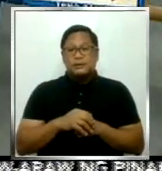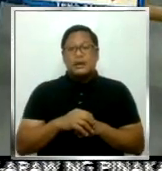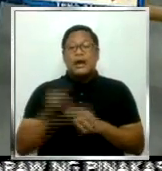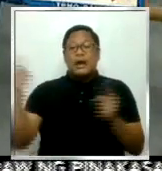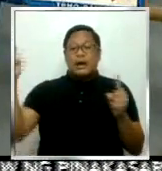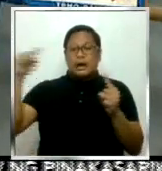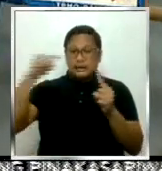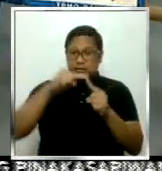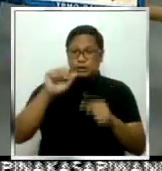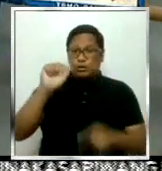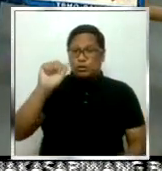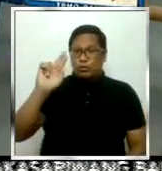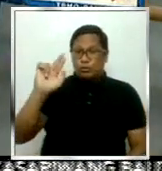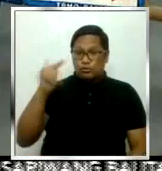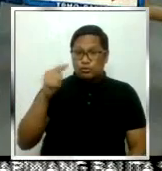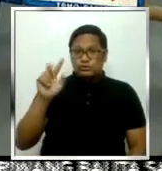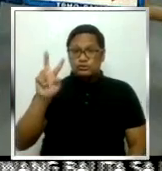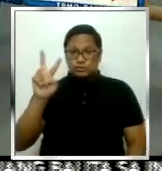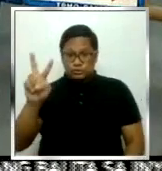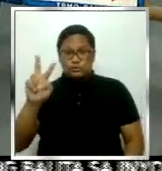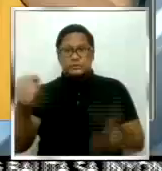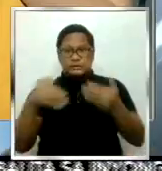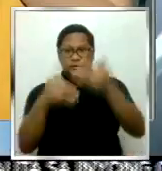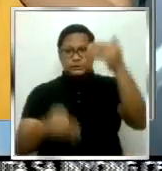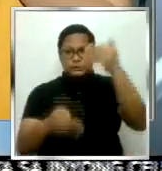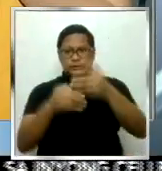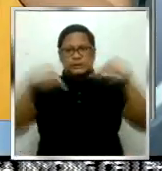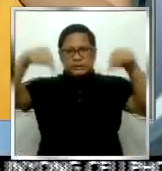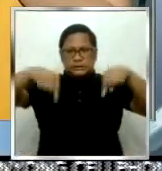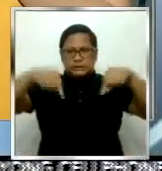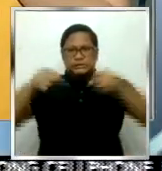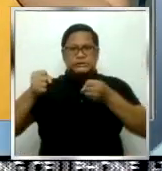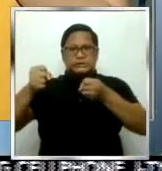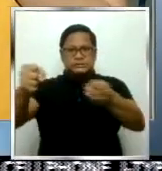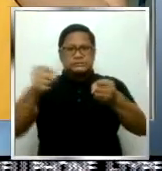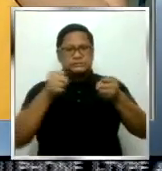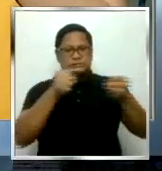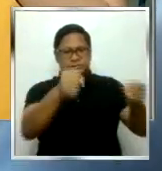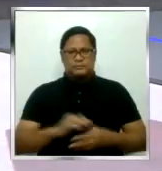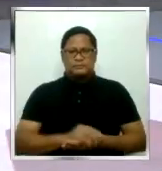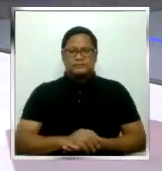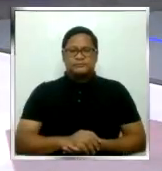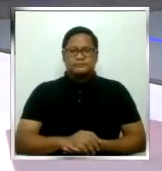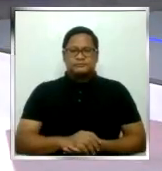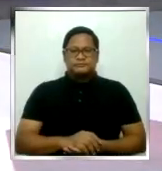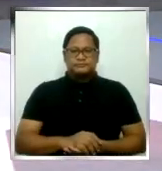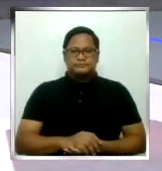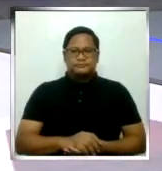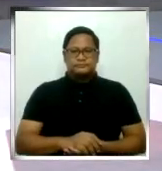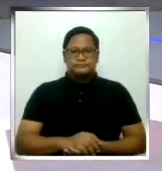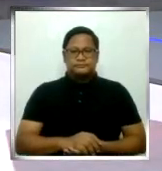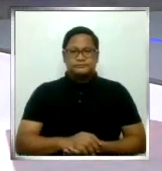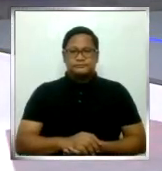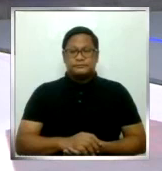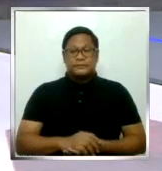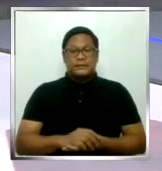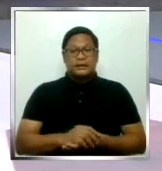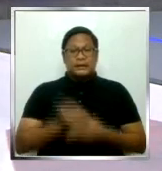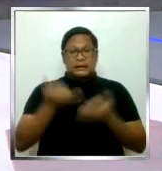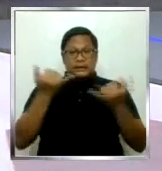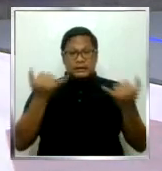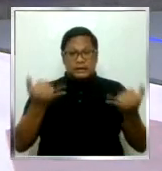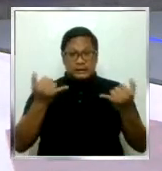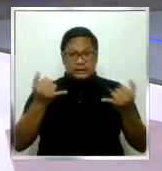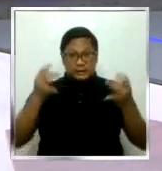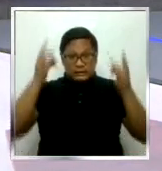ang localized ECQ sa mga kalsadang ito. Pia? Maraming salamat, Mav Gonzalez. Nasa critical level na rin ang bed capacity